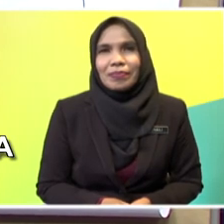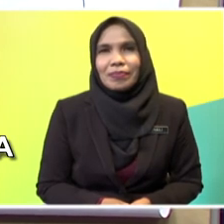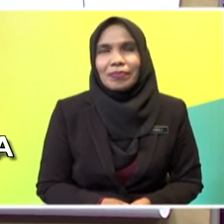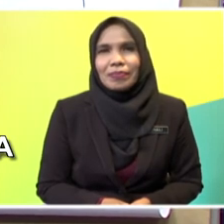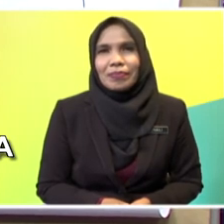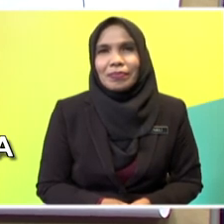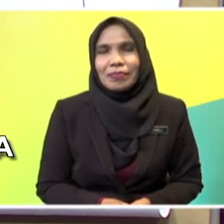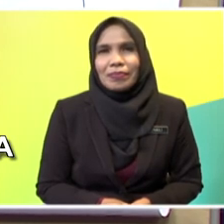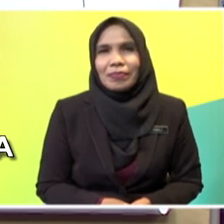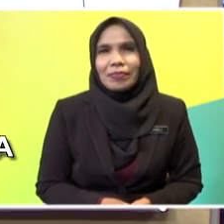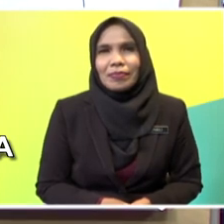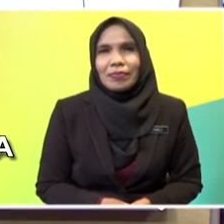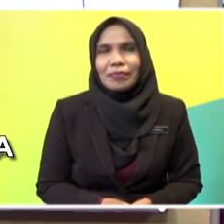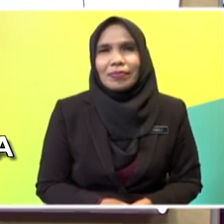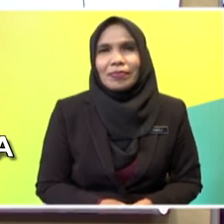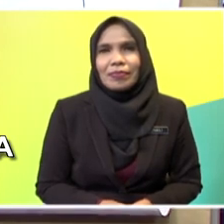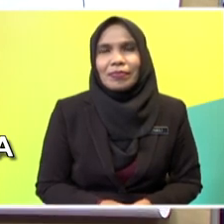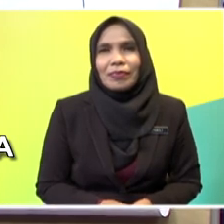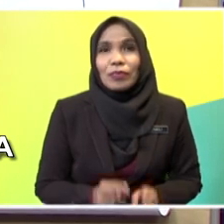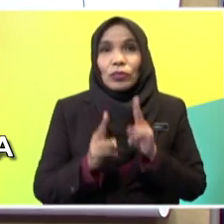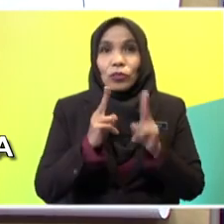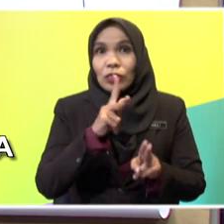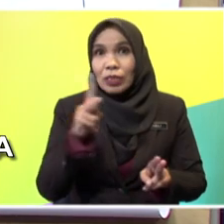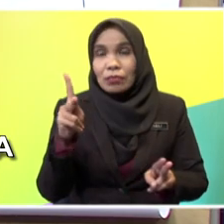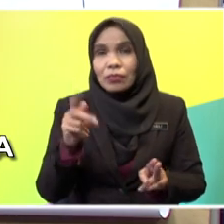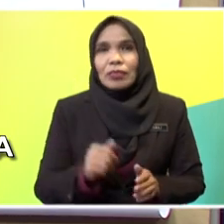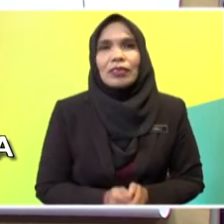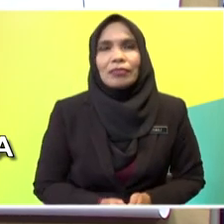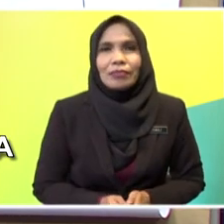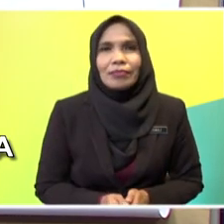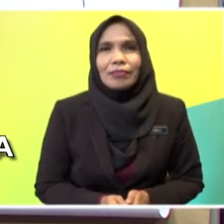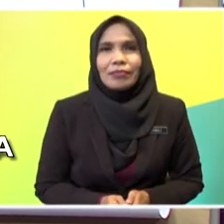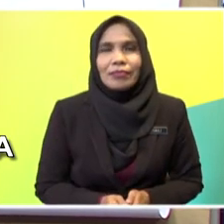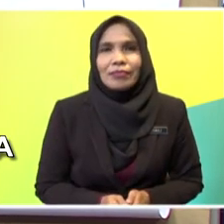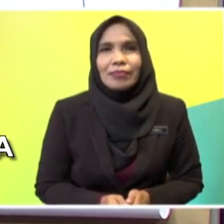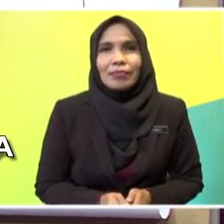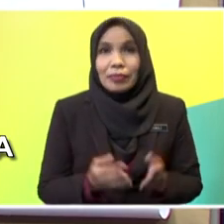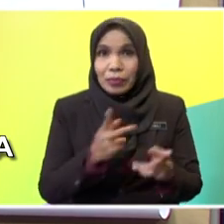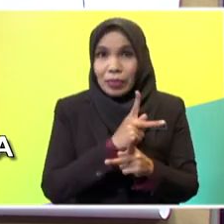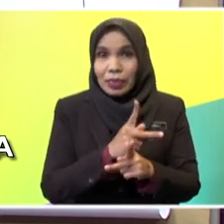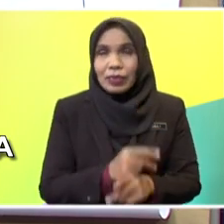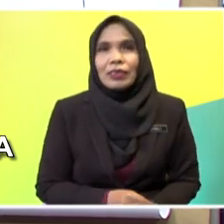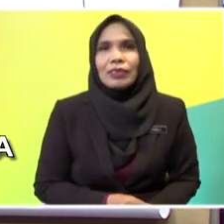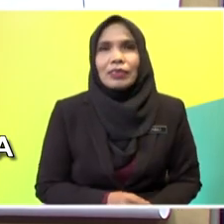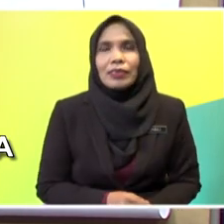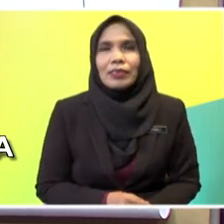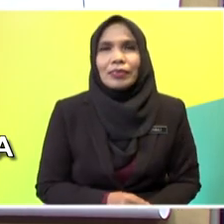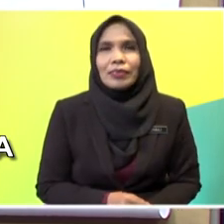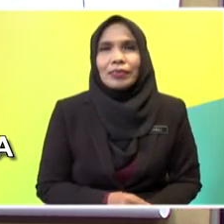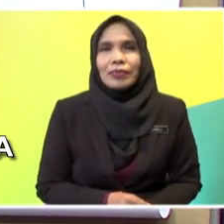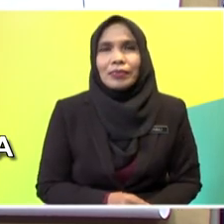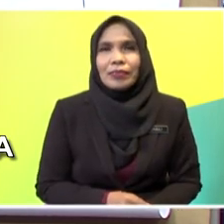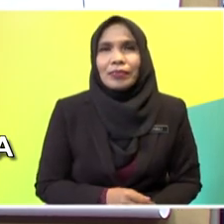di Atirah kerana telah memperkenalkan magic ruler ni kepada kami khususnya untuk murid-murid